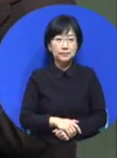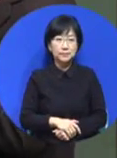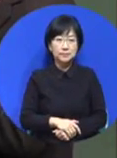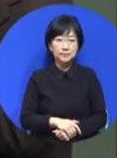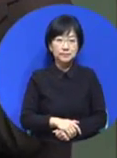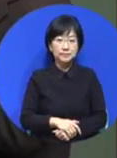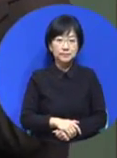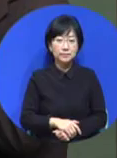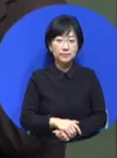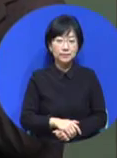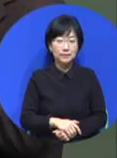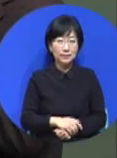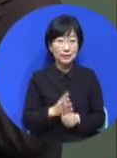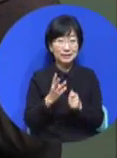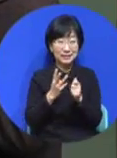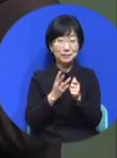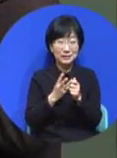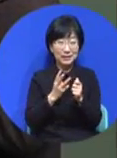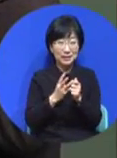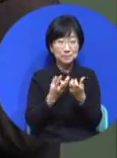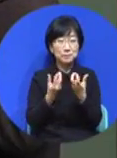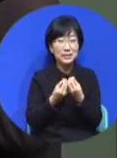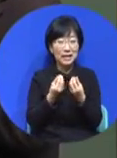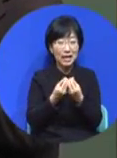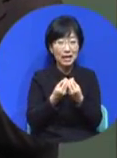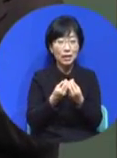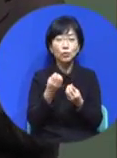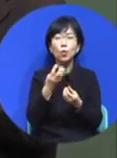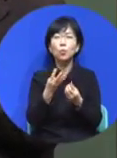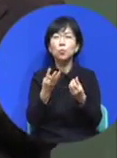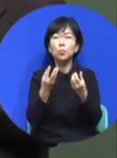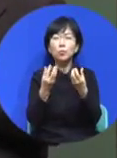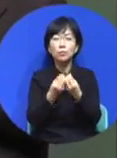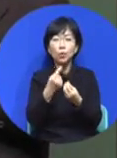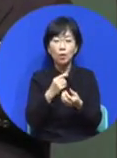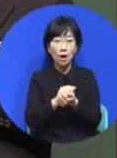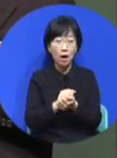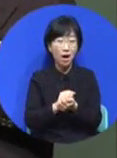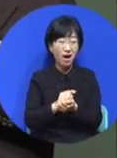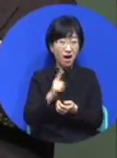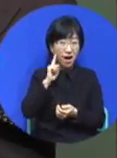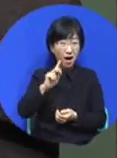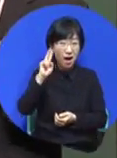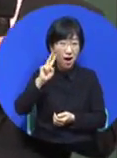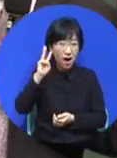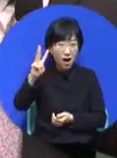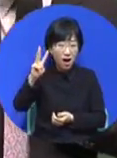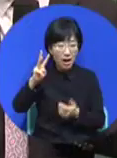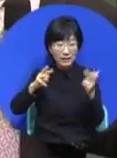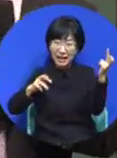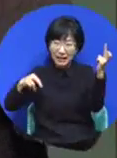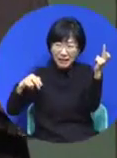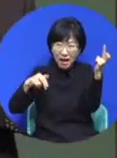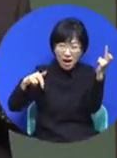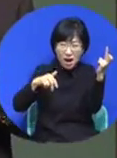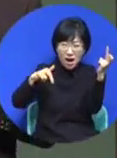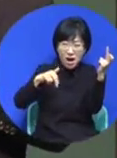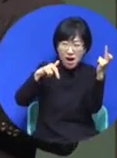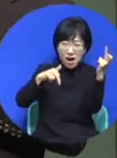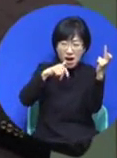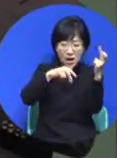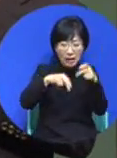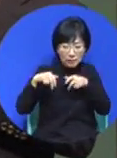He'll run away. 그게 세 번째 이유. That would be the third excuse. 또 뭐냐? What else? 사흘 길인가? 그럼 바로 옆에 하지. 사흘 길. 어떻게 내가 가지고 그걸 데리고